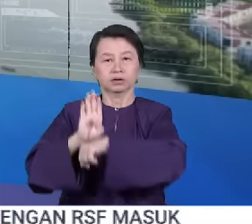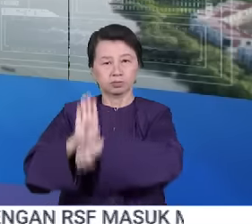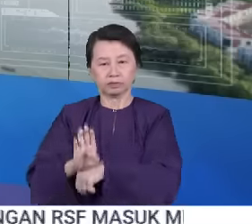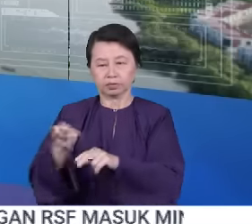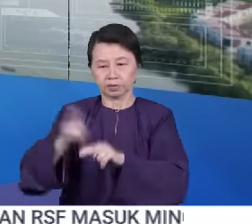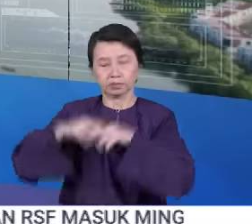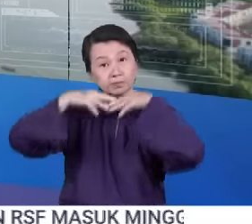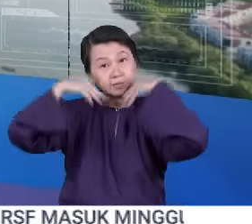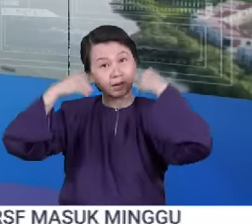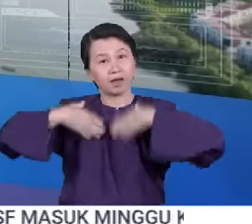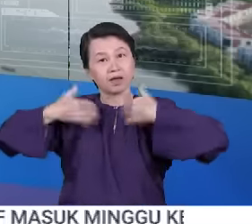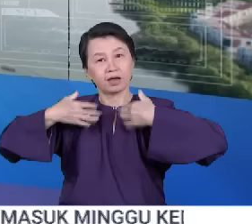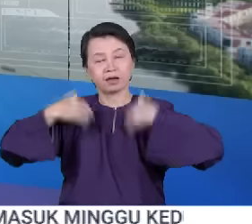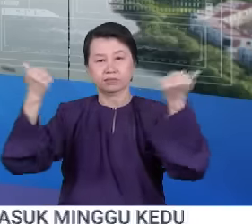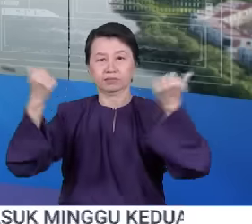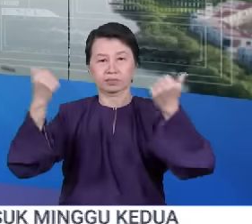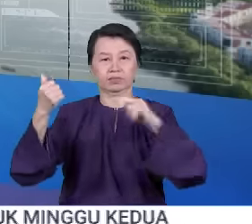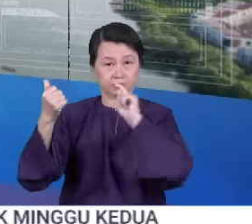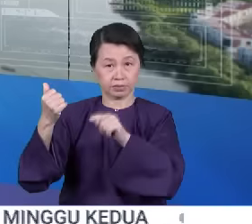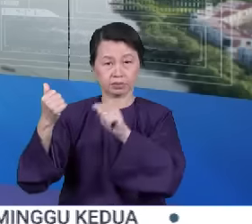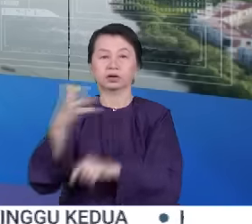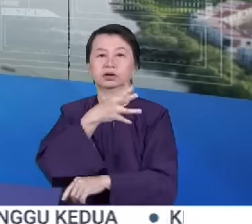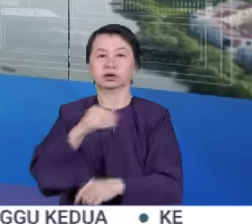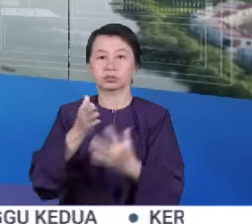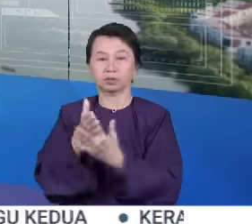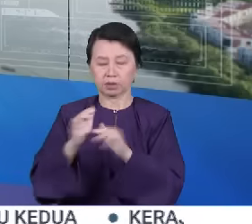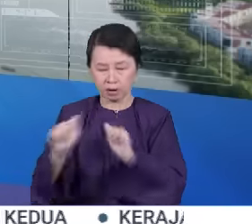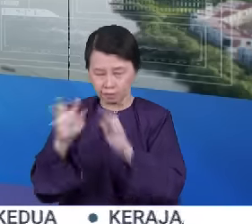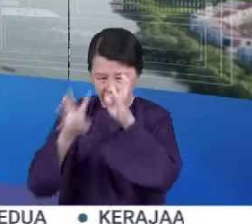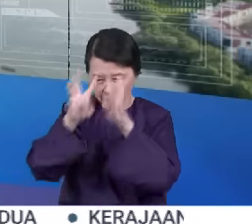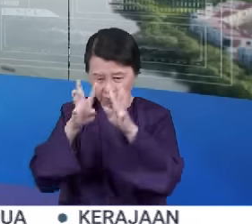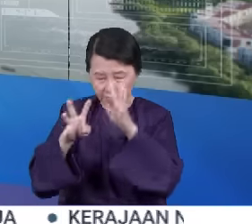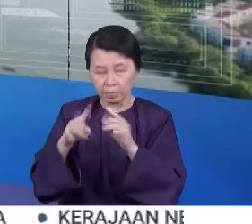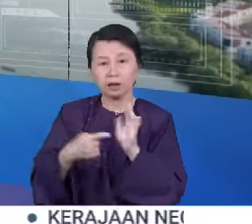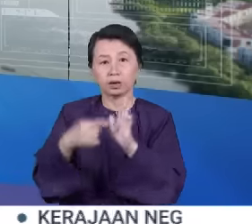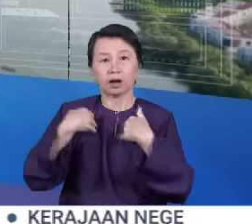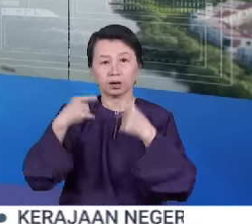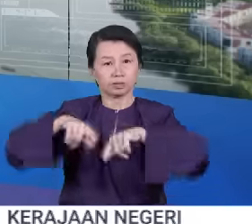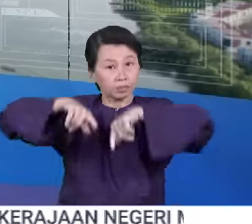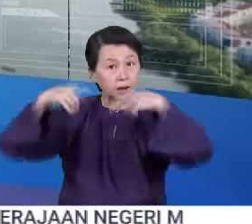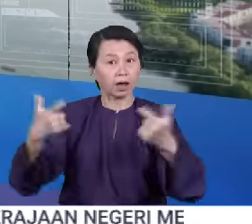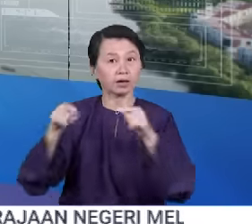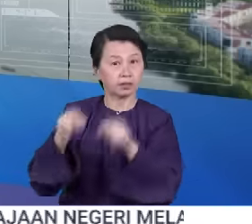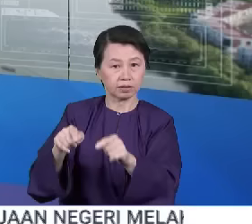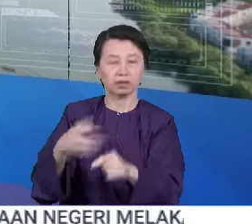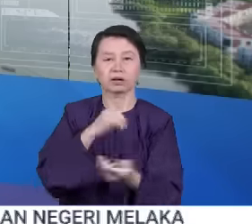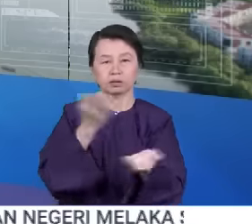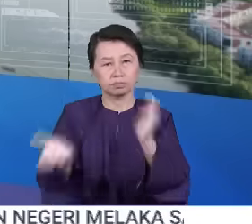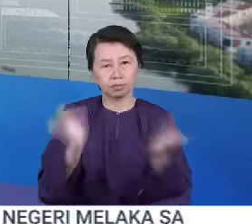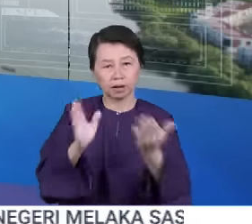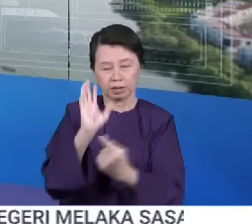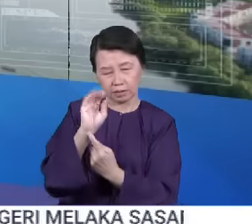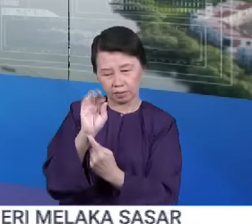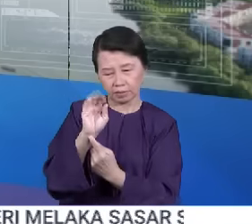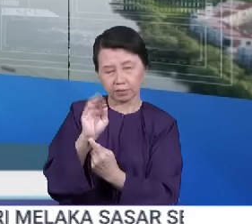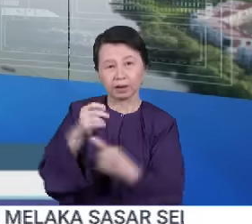menambah keceriaan suasana perayaan tersebut. Malah melalui kreativiti, budaya tersebut jelas memiliki kelainan tersendiri berbanding lampu